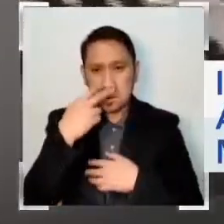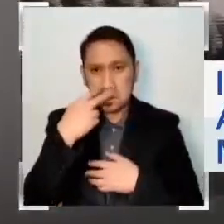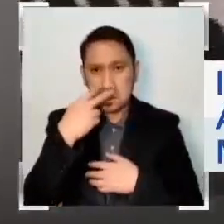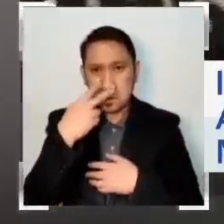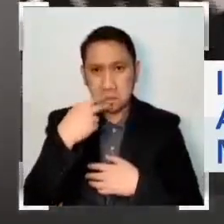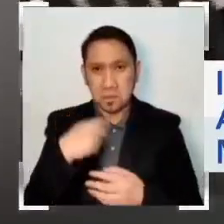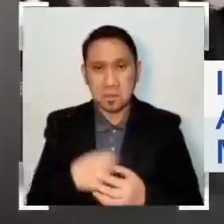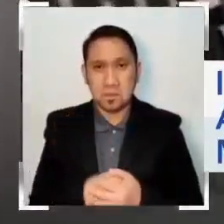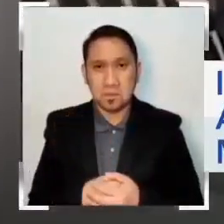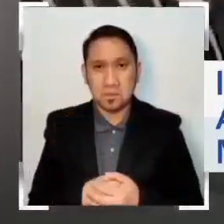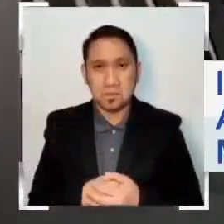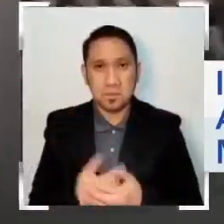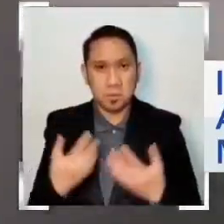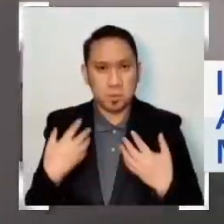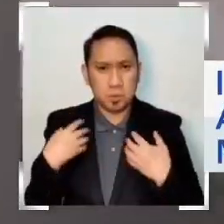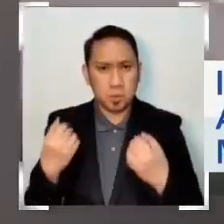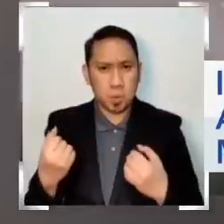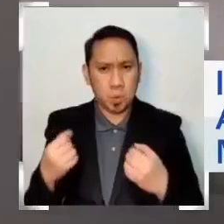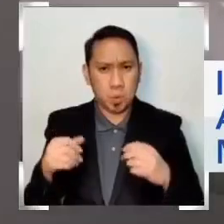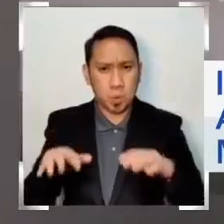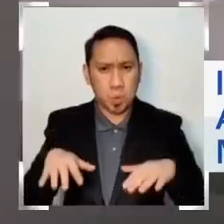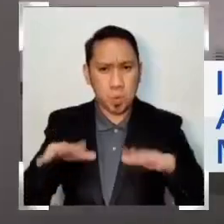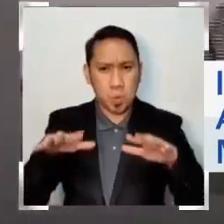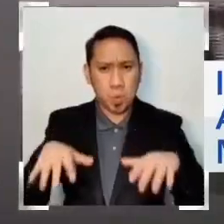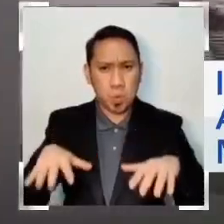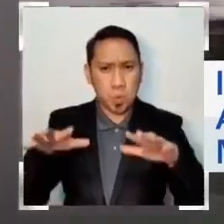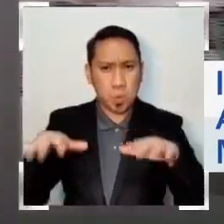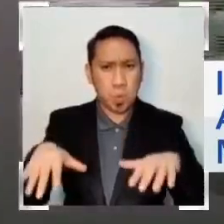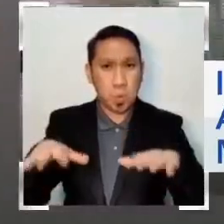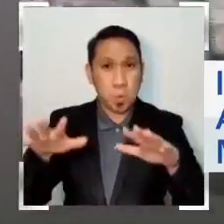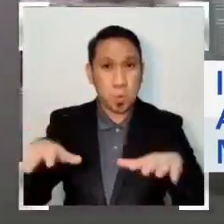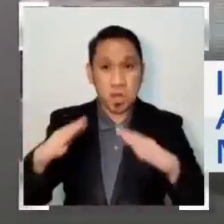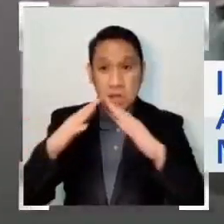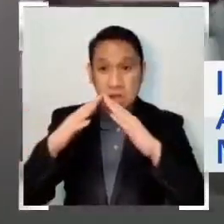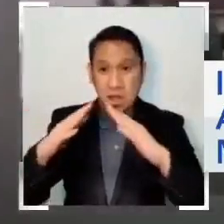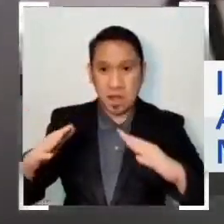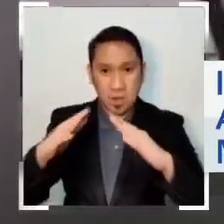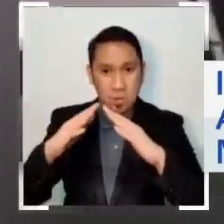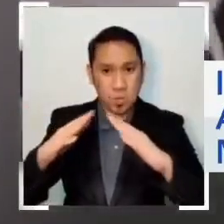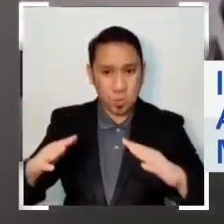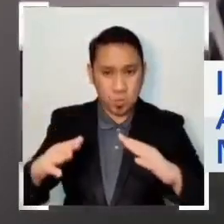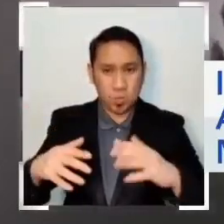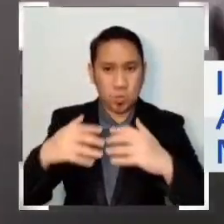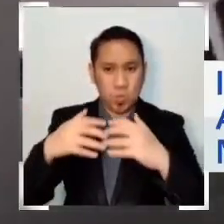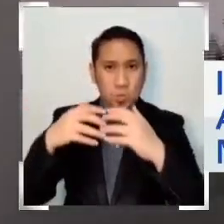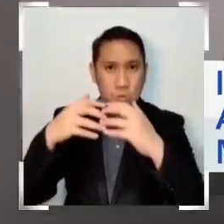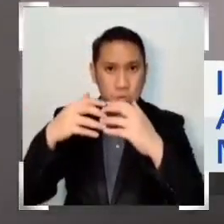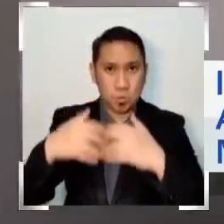Sa lakas ng agos ng tubig, kinangayot na sira ang isang bahay sa Cahuayan Negros Occidental.